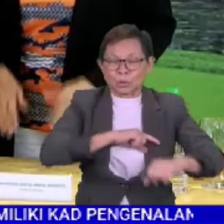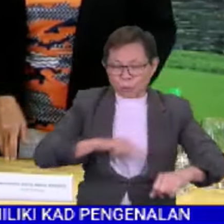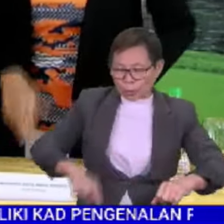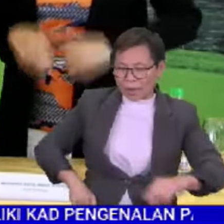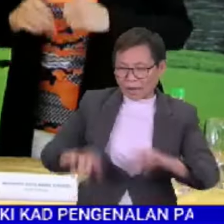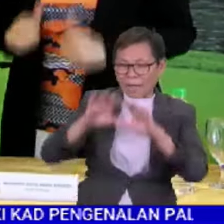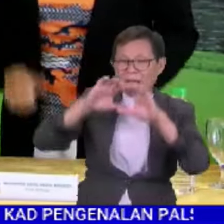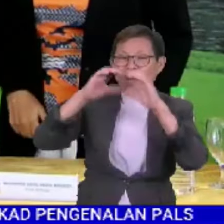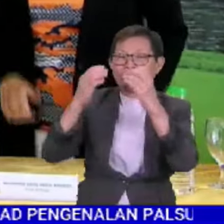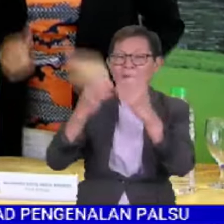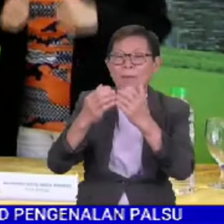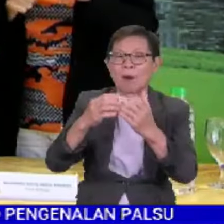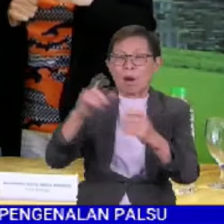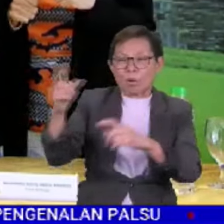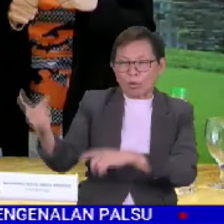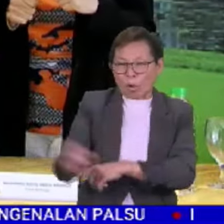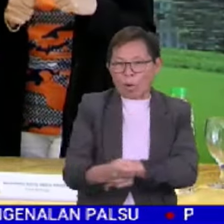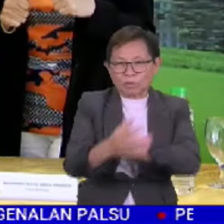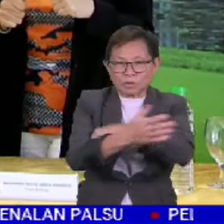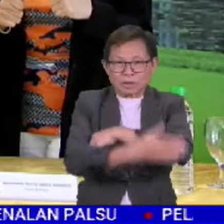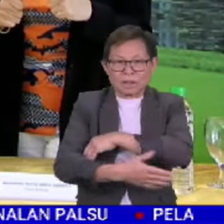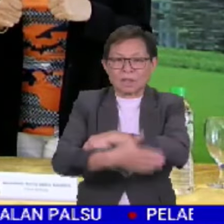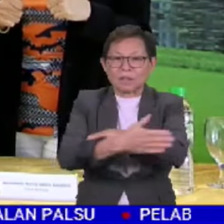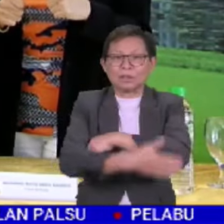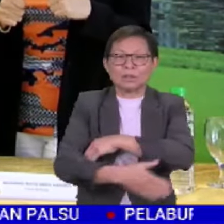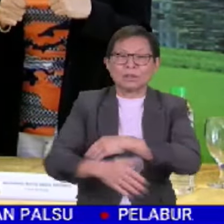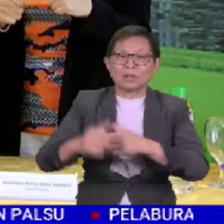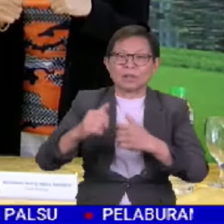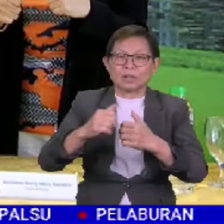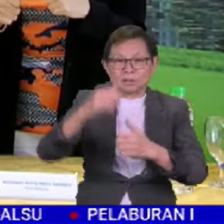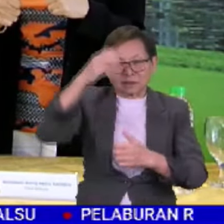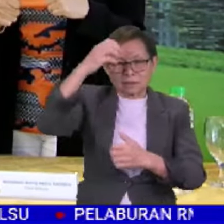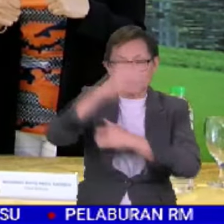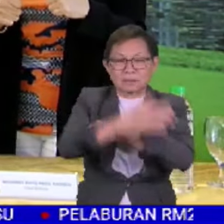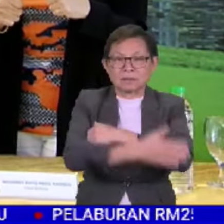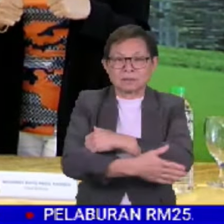Golf Negara Subang, Selangor. Yes, come on. All right. Okay.